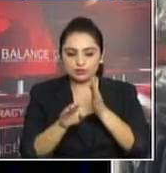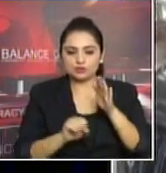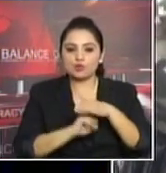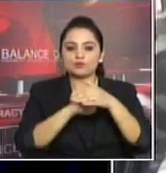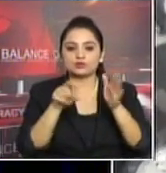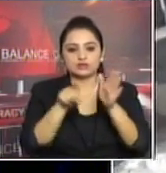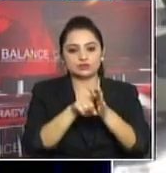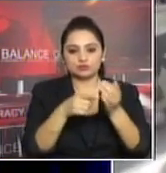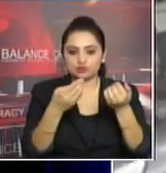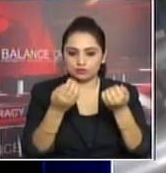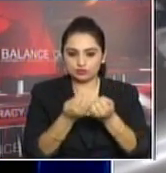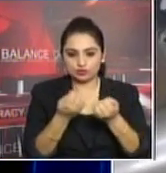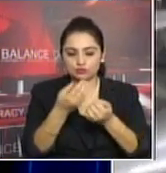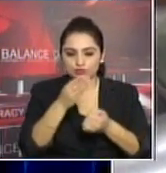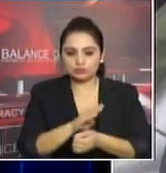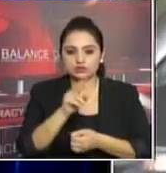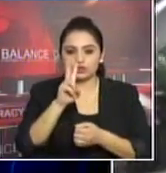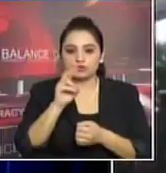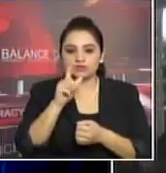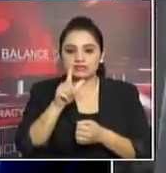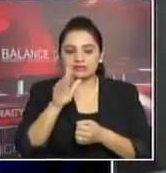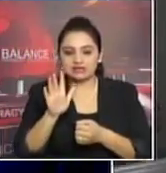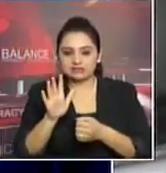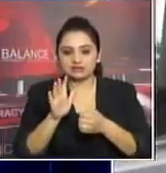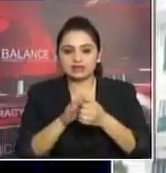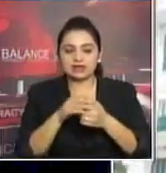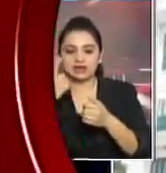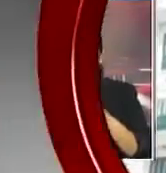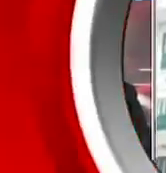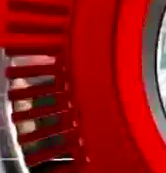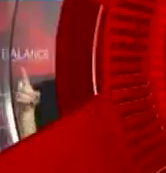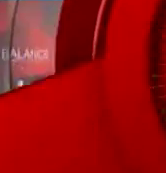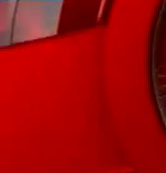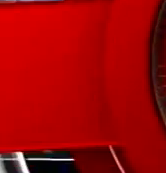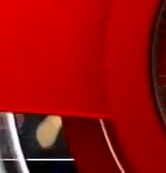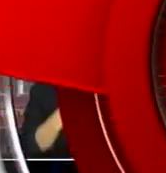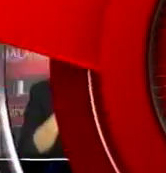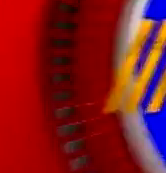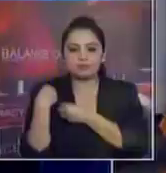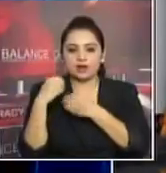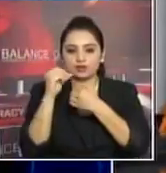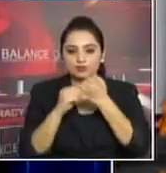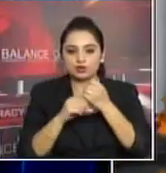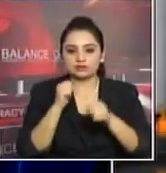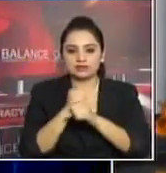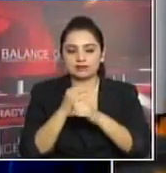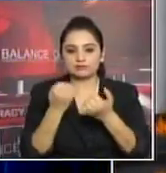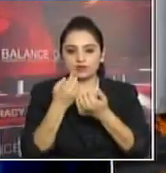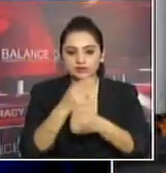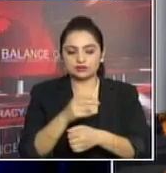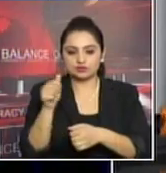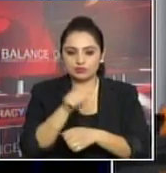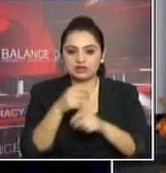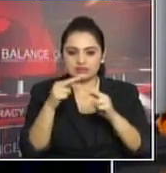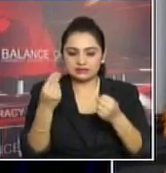हुनुहुनेछ। उहाँले 2074 फागुन 2 कार्यवाहक प्रमुखको पद सम्हाल्नु भएको थियो। घिमिरे सहित अन्य आयुक्तहरूले केही